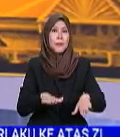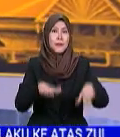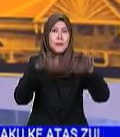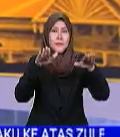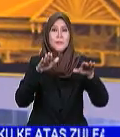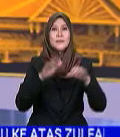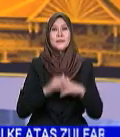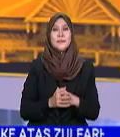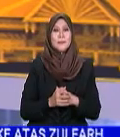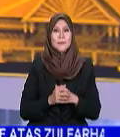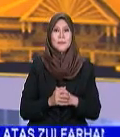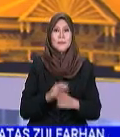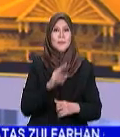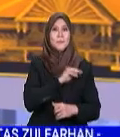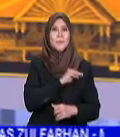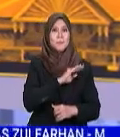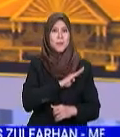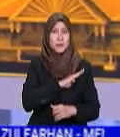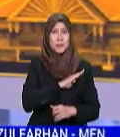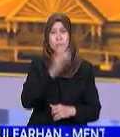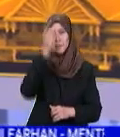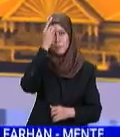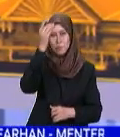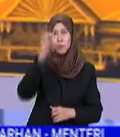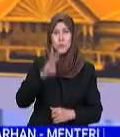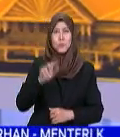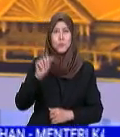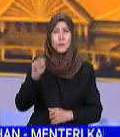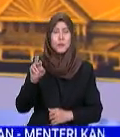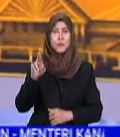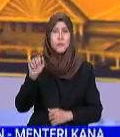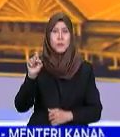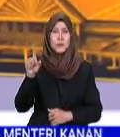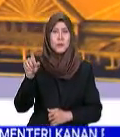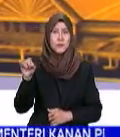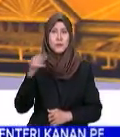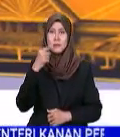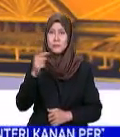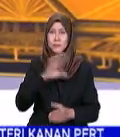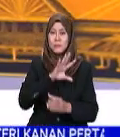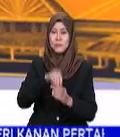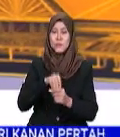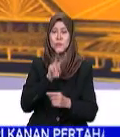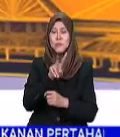tahun ini. Menteri Besar Datuk Seri Wan Rusi Wan Ismail berkata ia termasuk